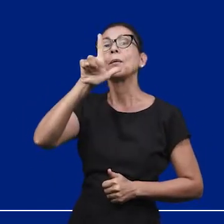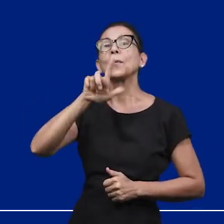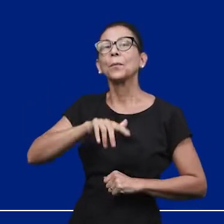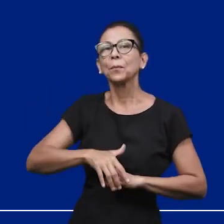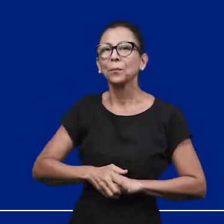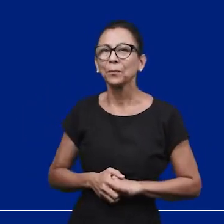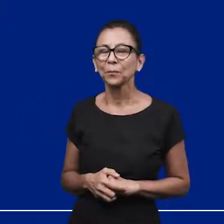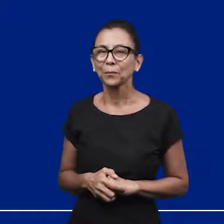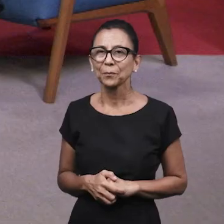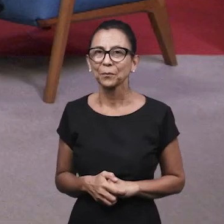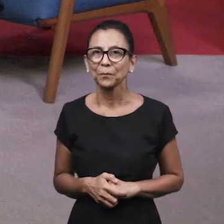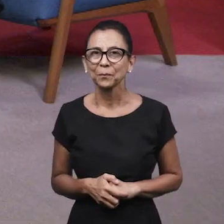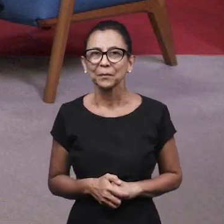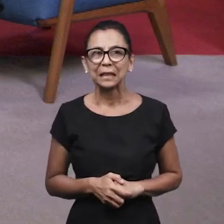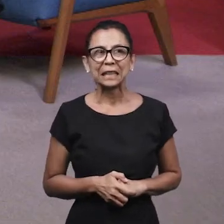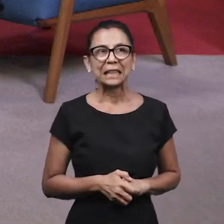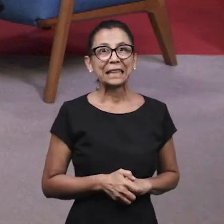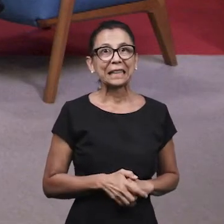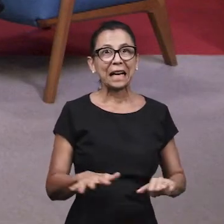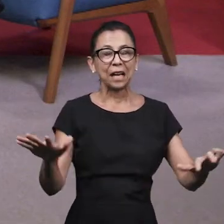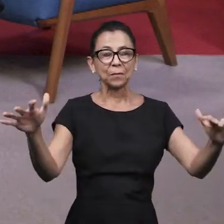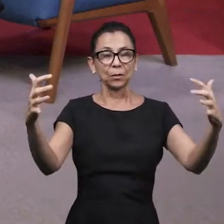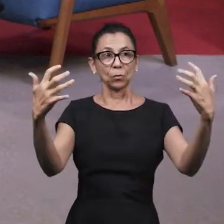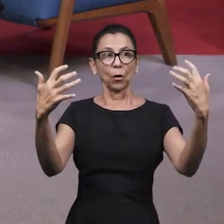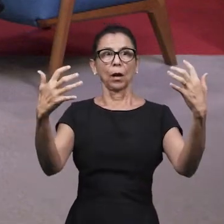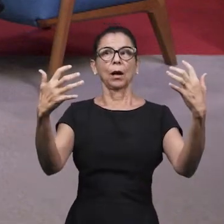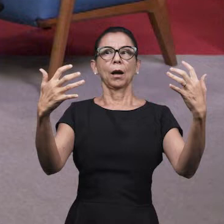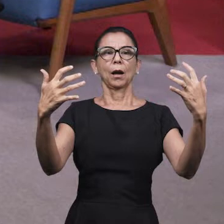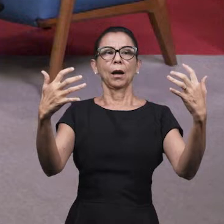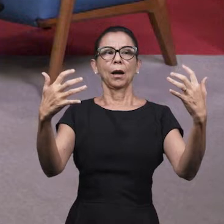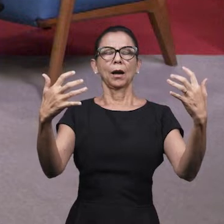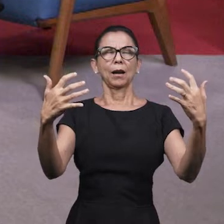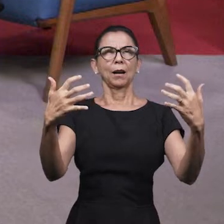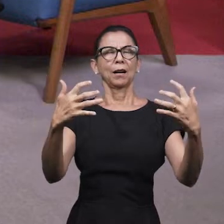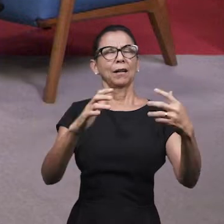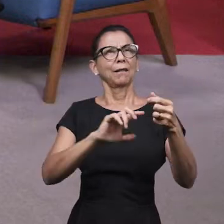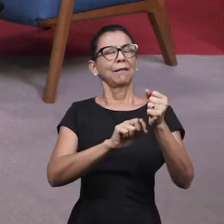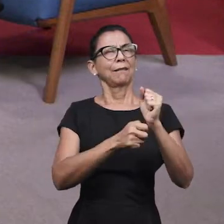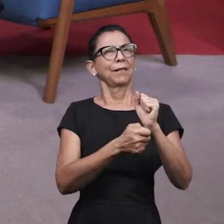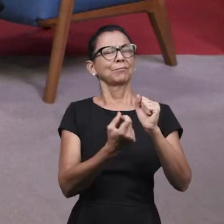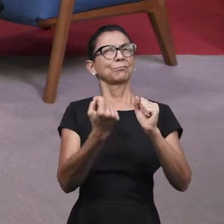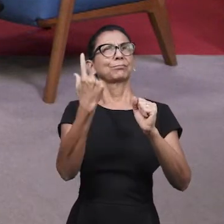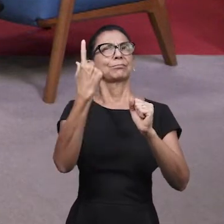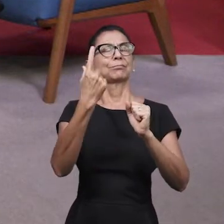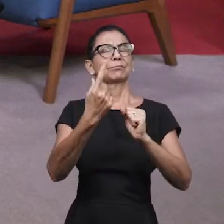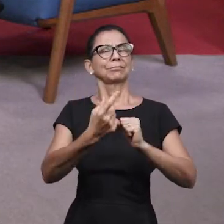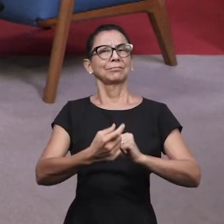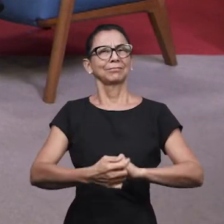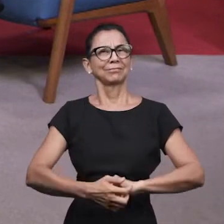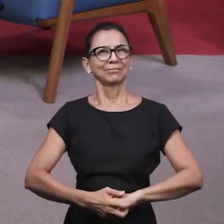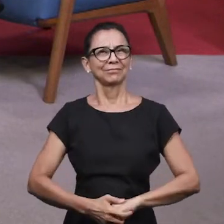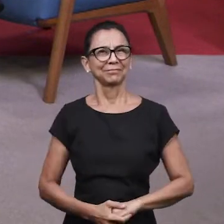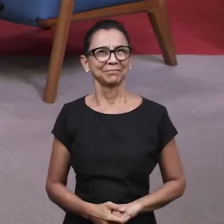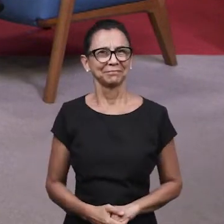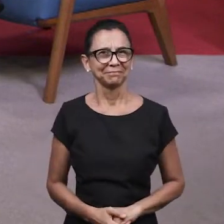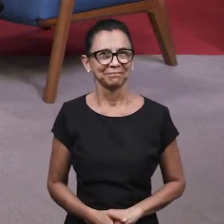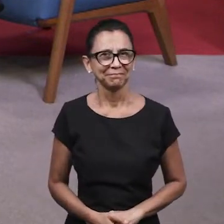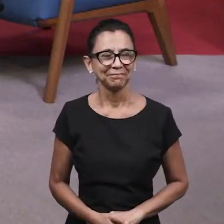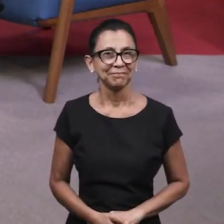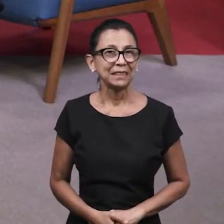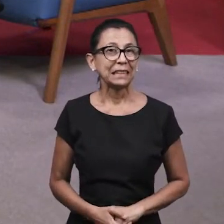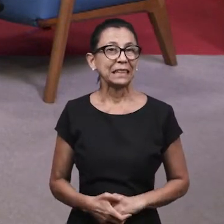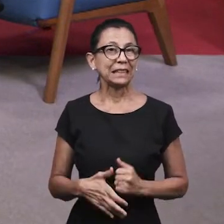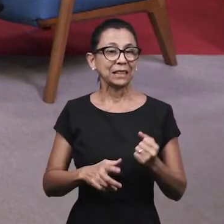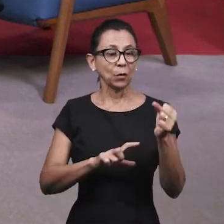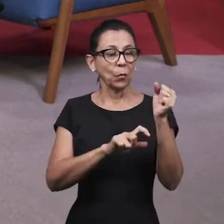Ici, tu peux, parce qu'en vérité, tout le temps de l'énigme a duré 7 jours. Mais